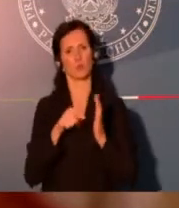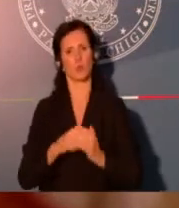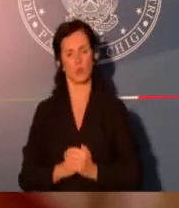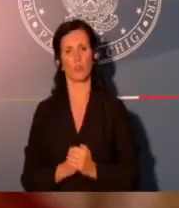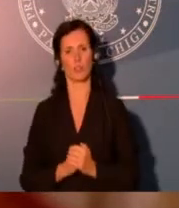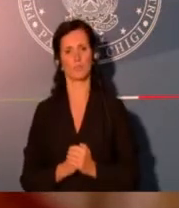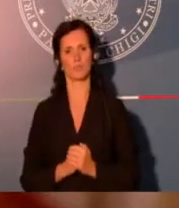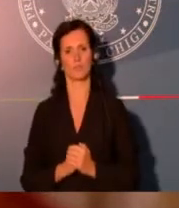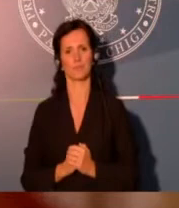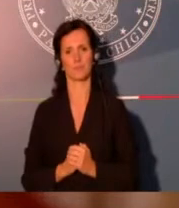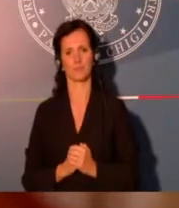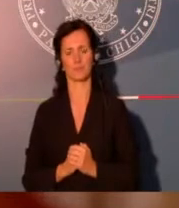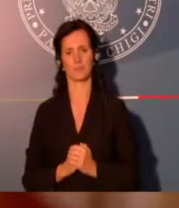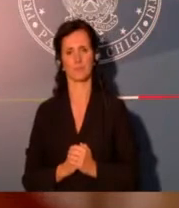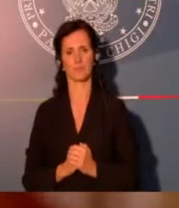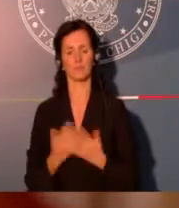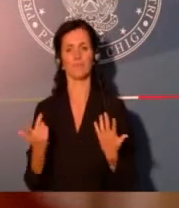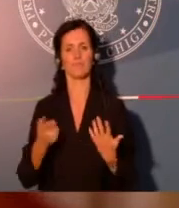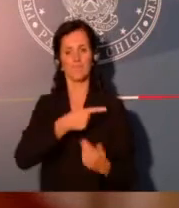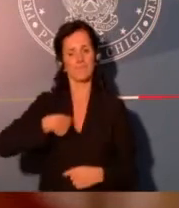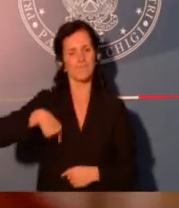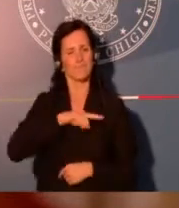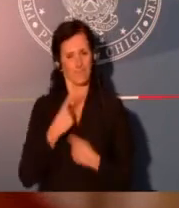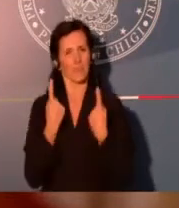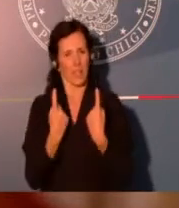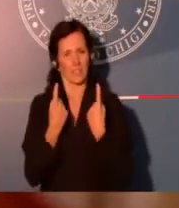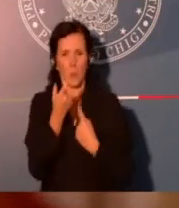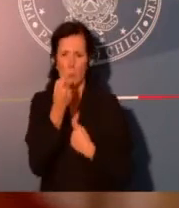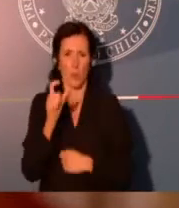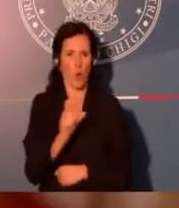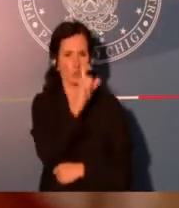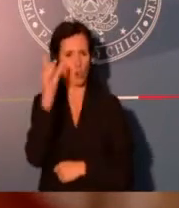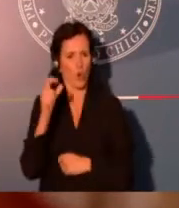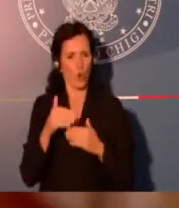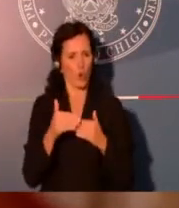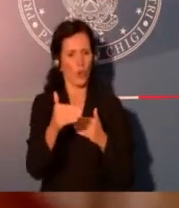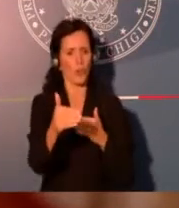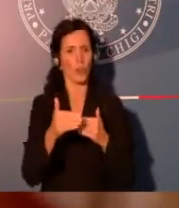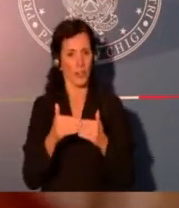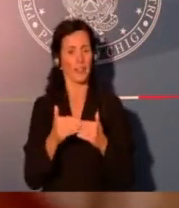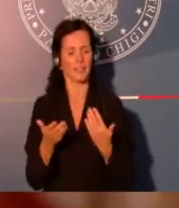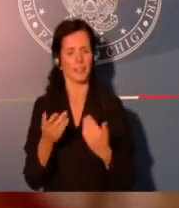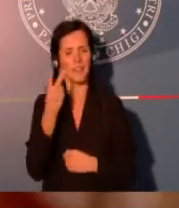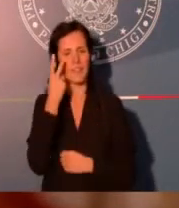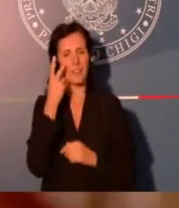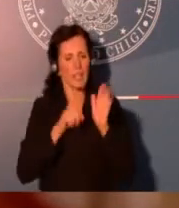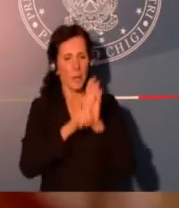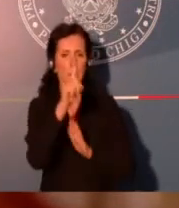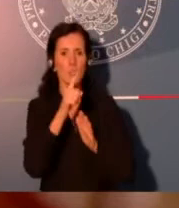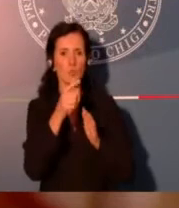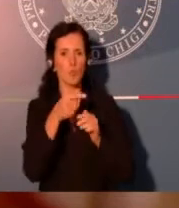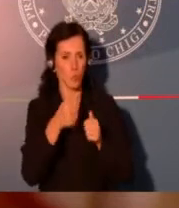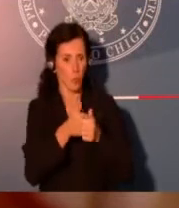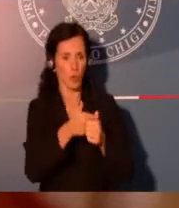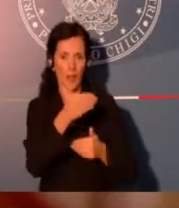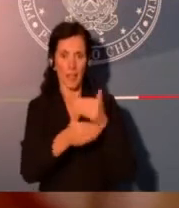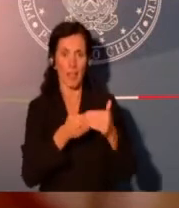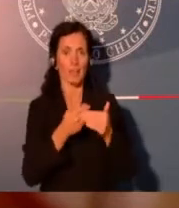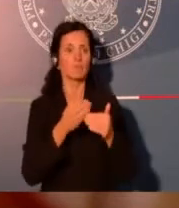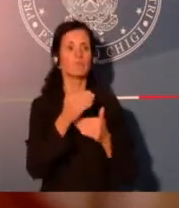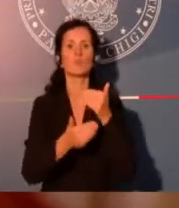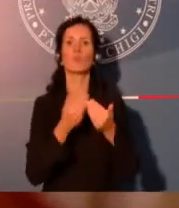Dovremo attendere un po' di giorni prima di vedere i risultati di queste misure.